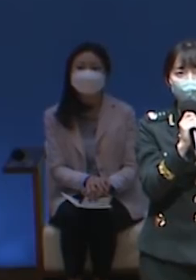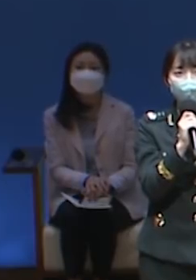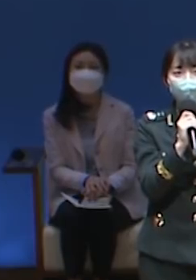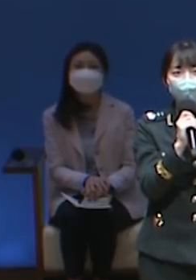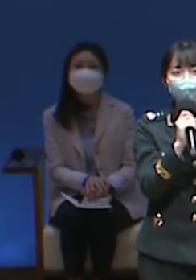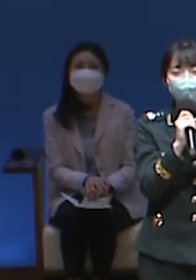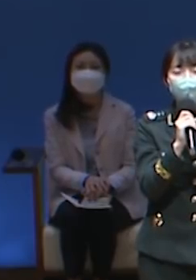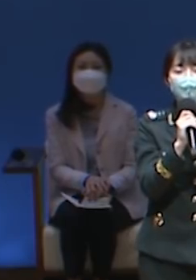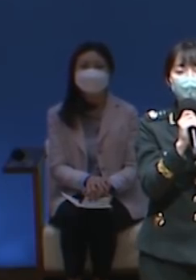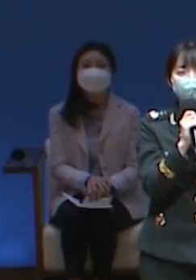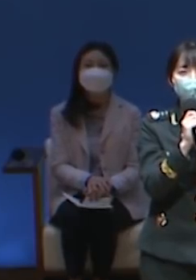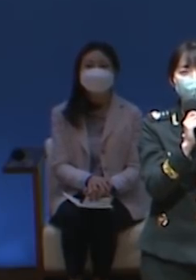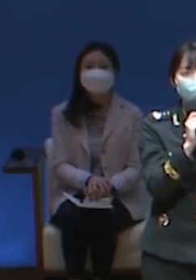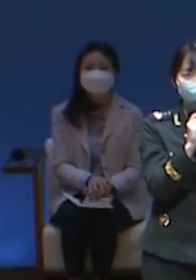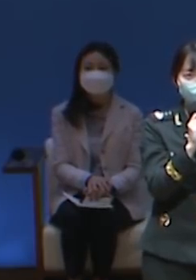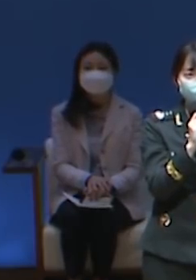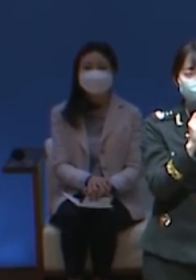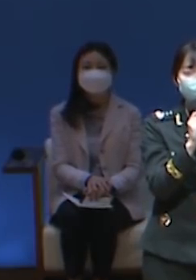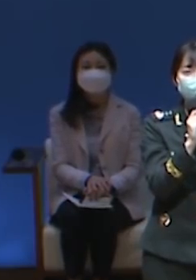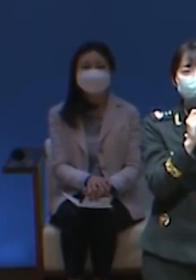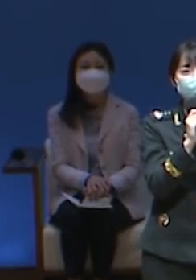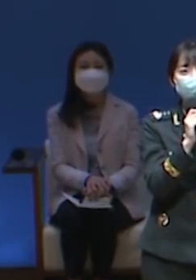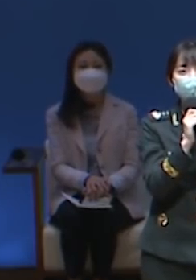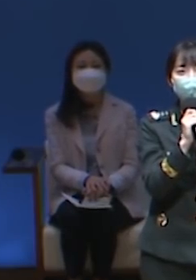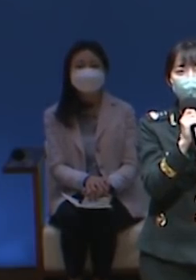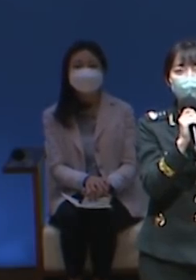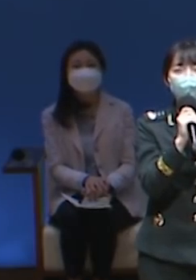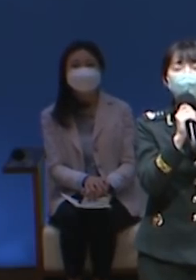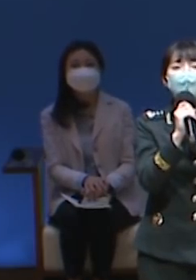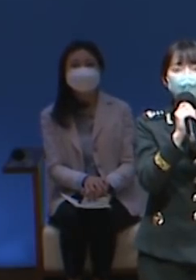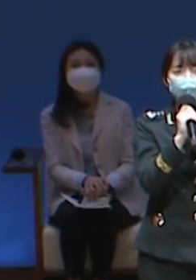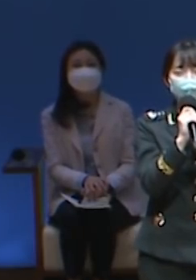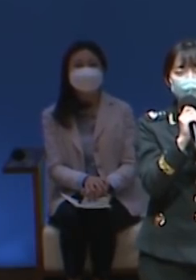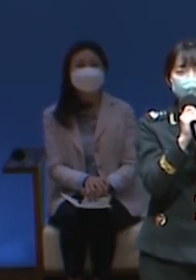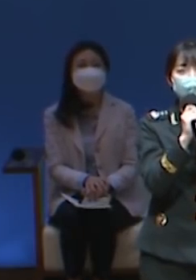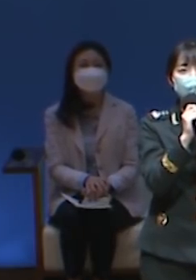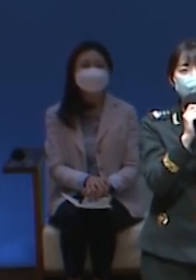자녀. 난 렘넌트나